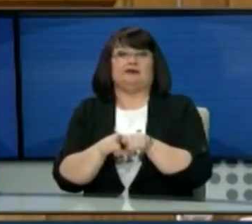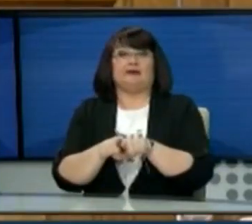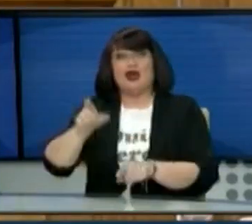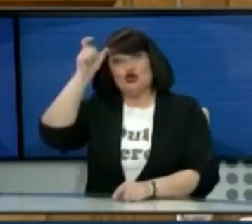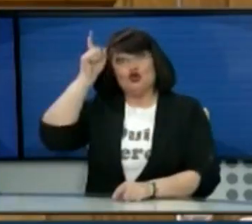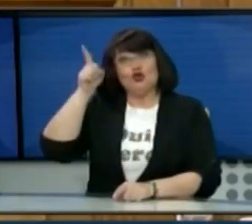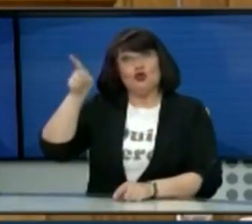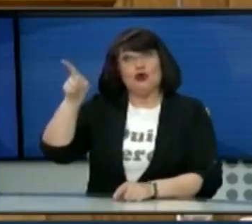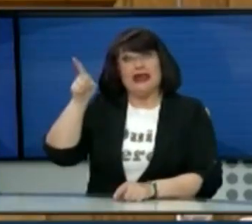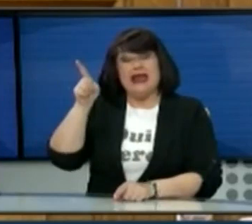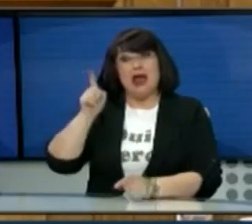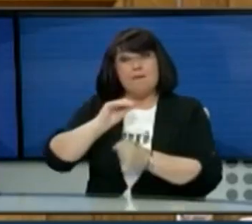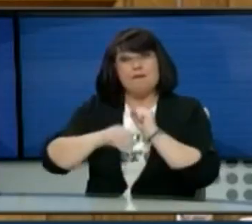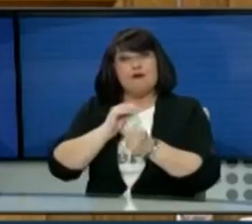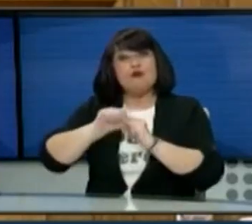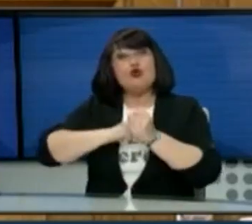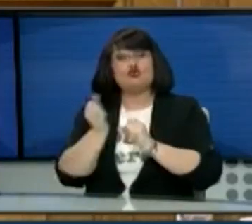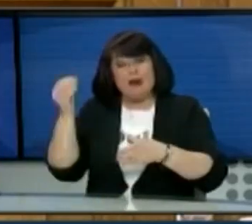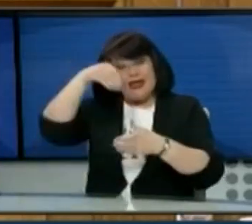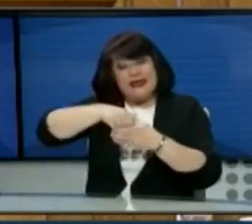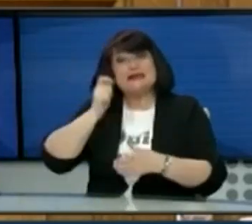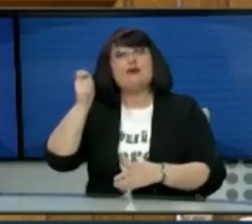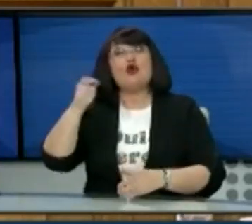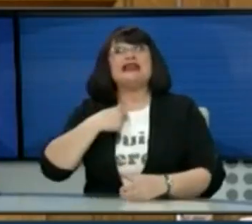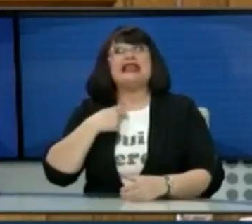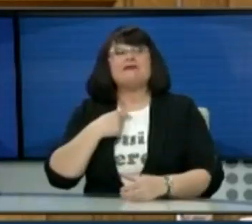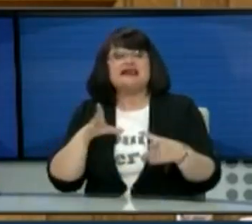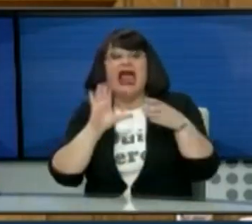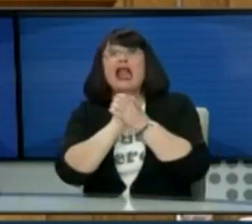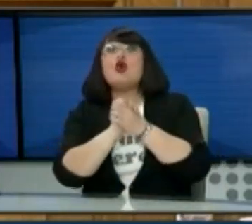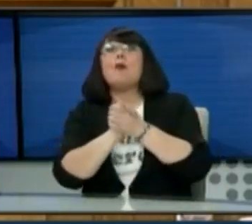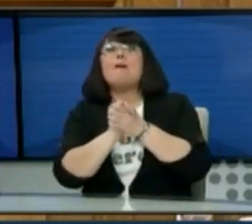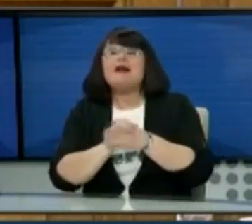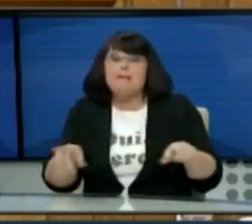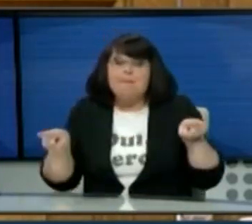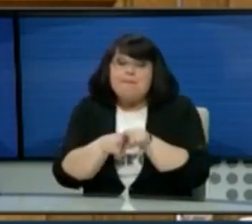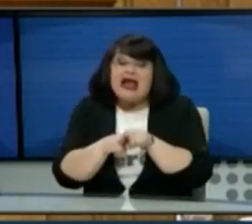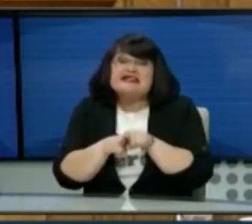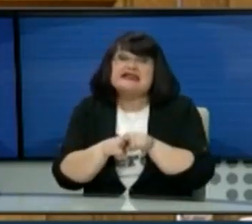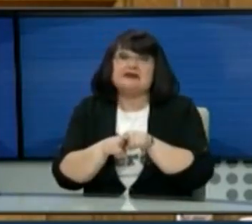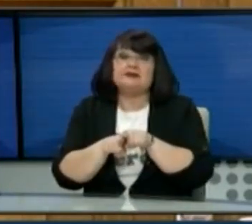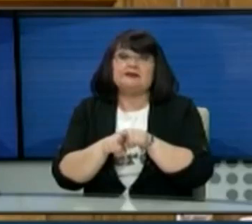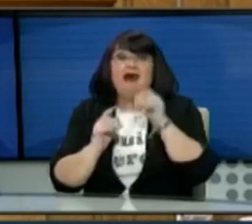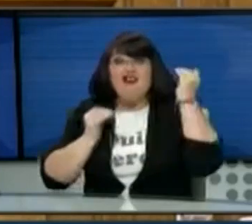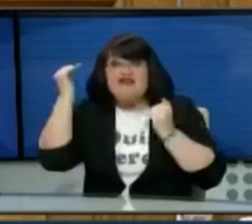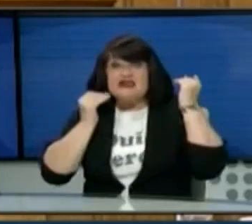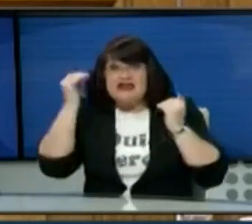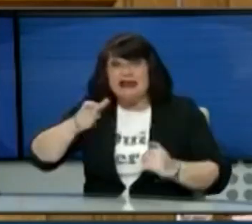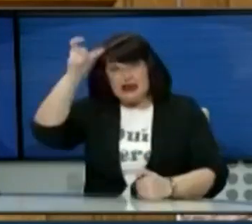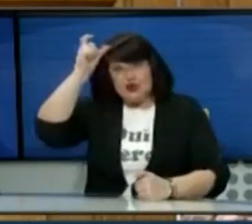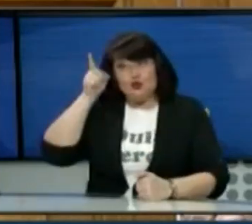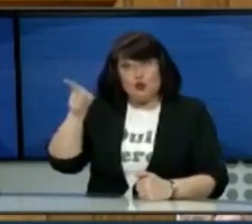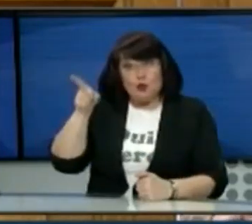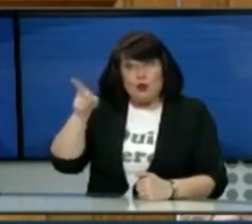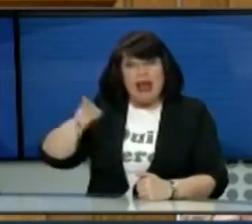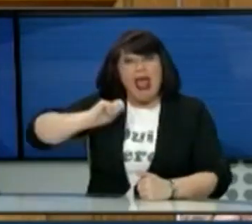του να παρέμβει στα εσωτερικά μας πολιτικά πράγματα, είμαστε ενωμένοι. Απέναντι σε κάθε αμφισβήτηση